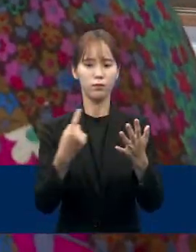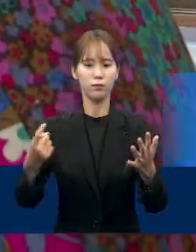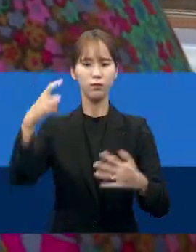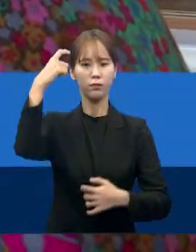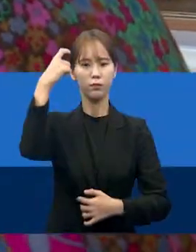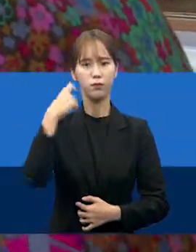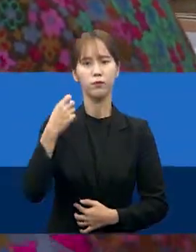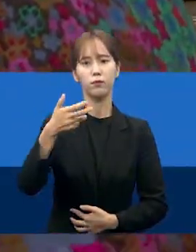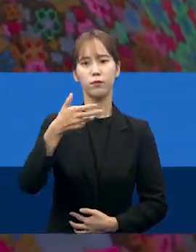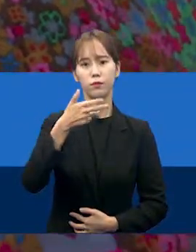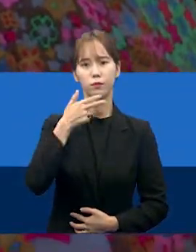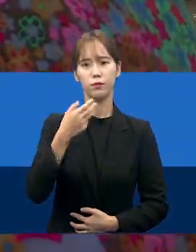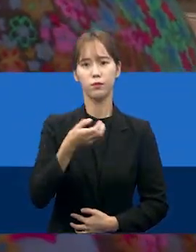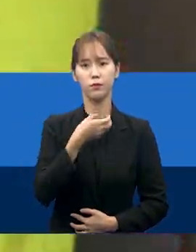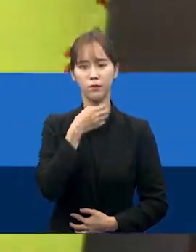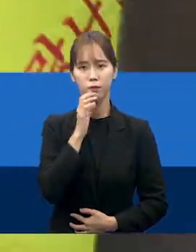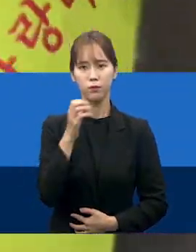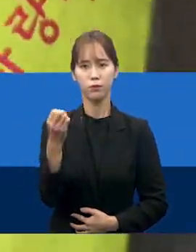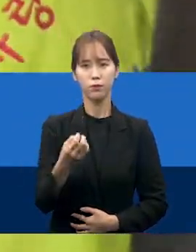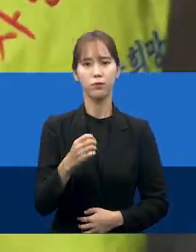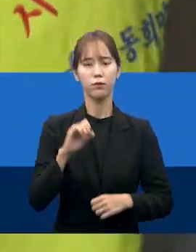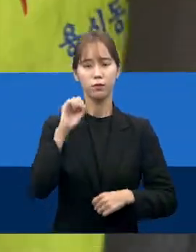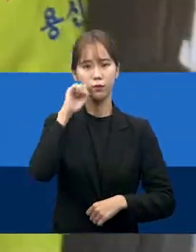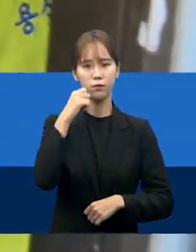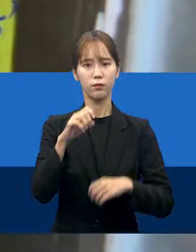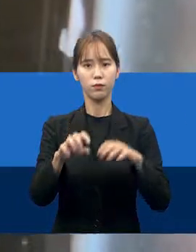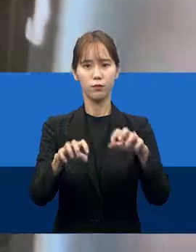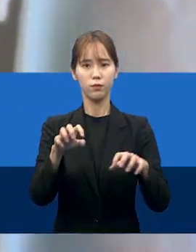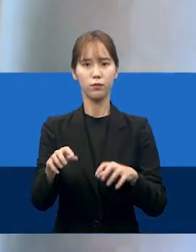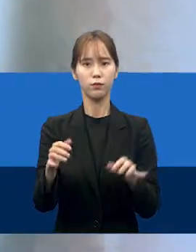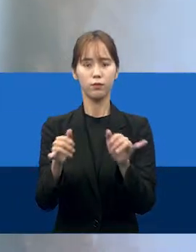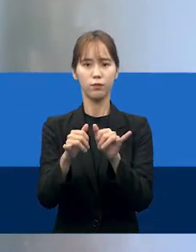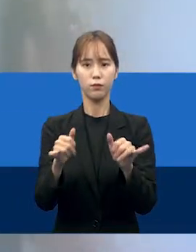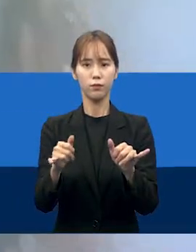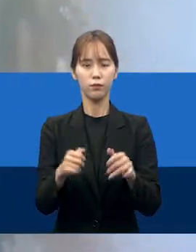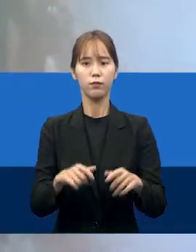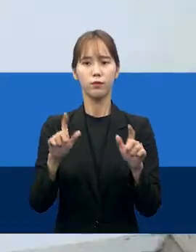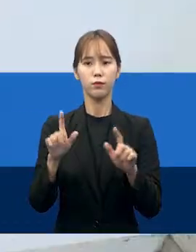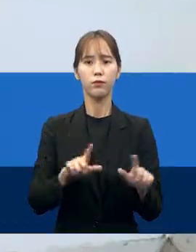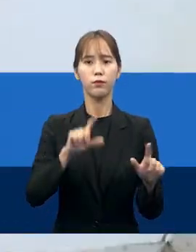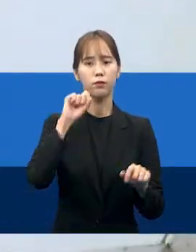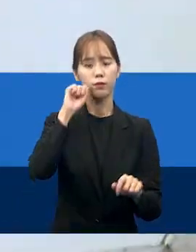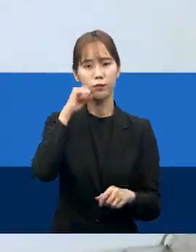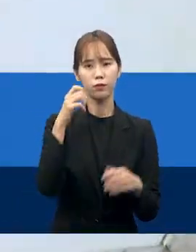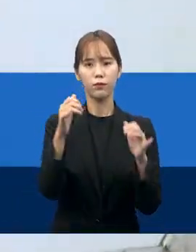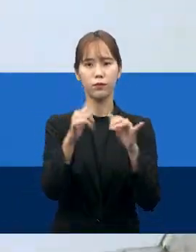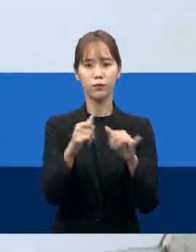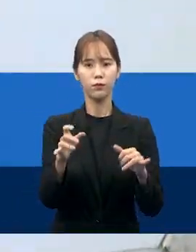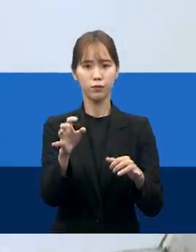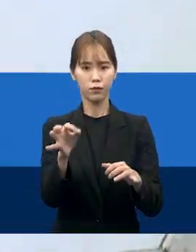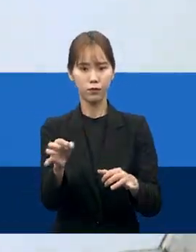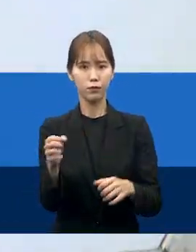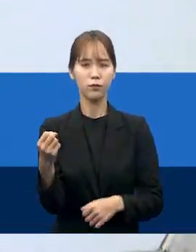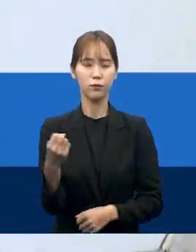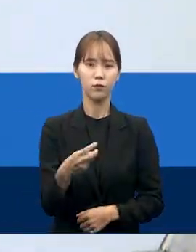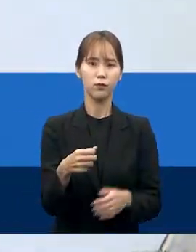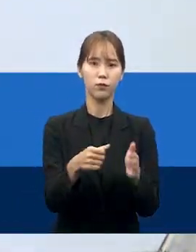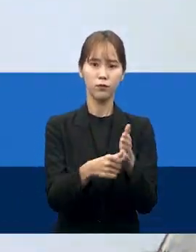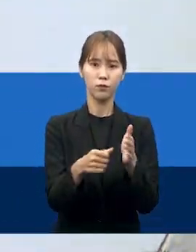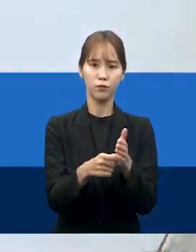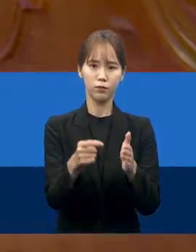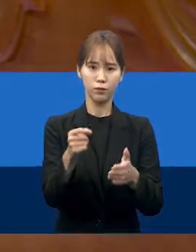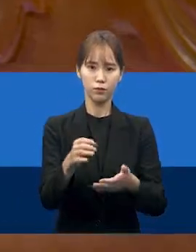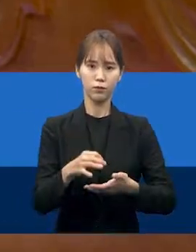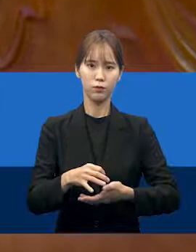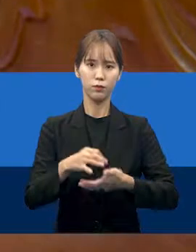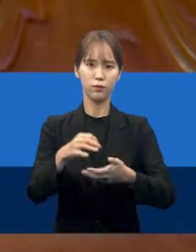함께하는 추석 명절에 소외감을 느낄 수 있는 주변의 어려운 이웃들을 보살피며 저소득 취약계층에는 위문품과 위문금을